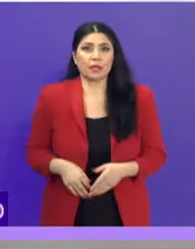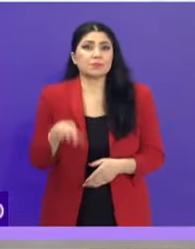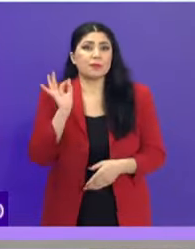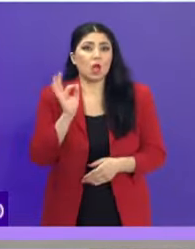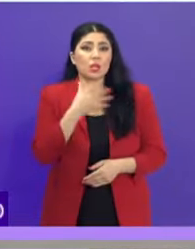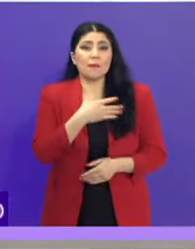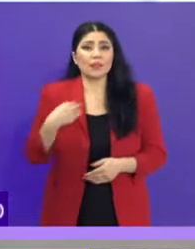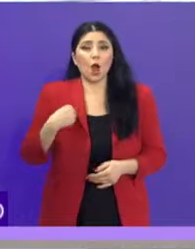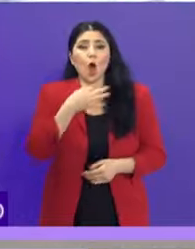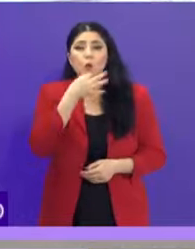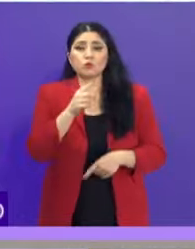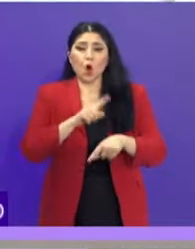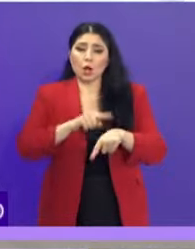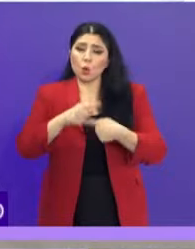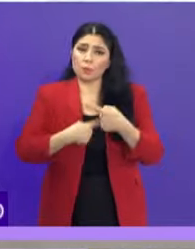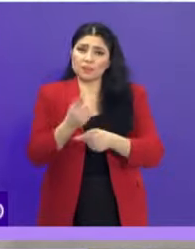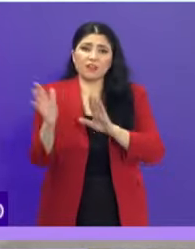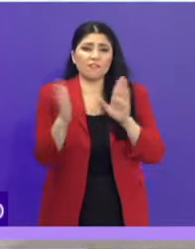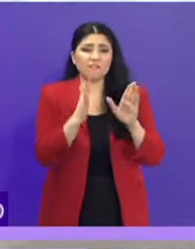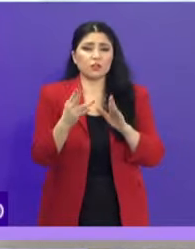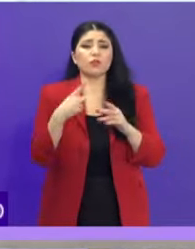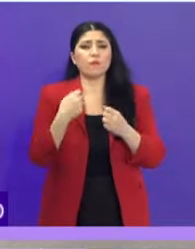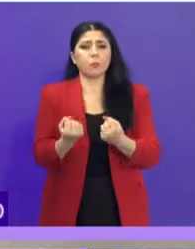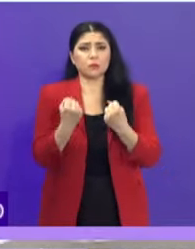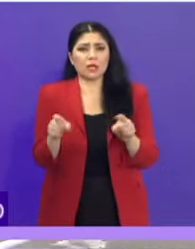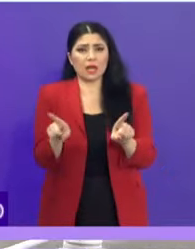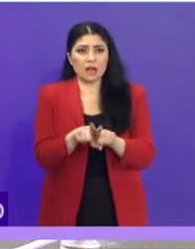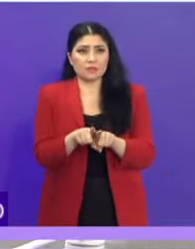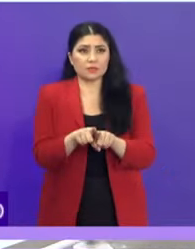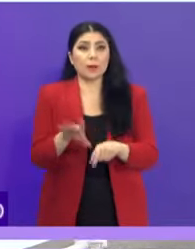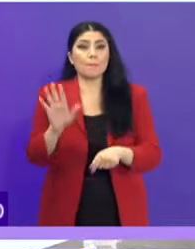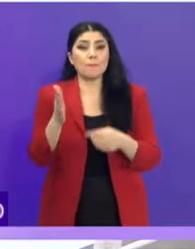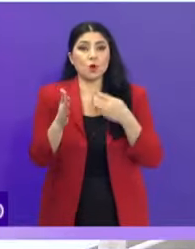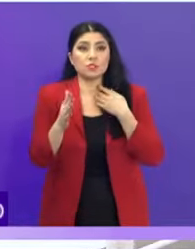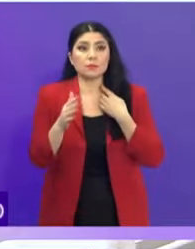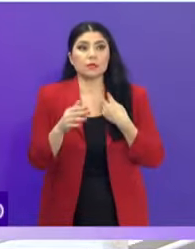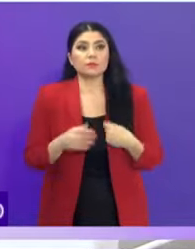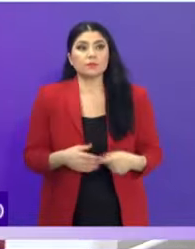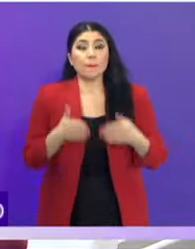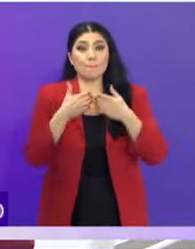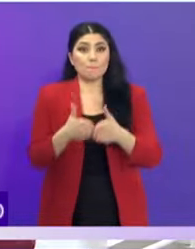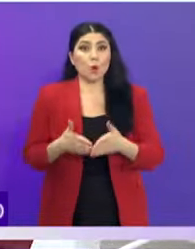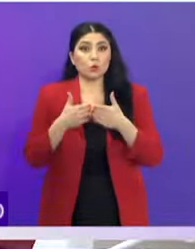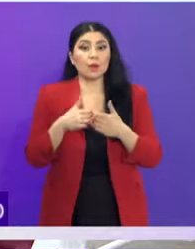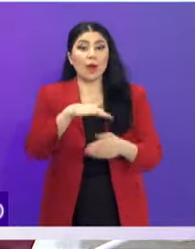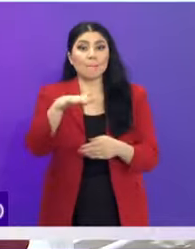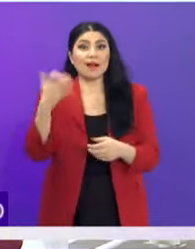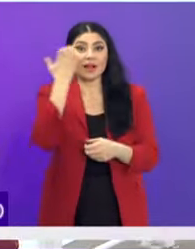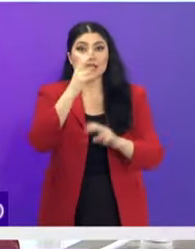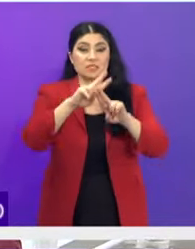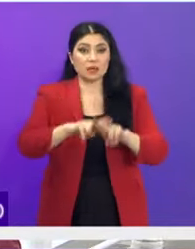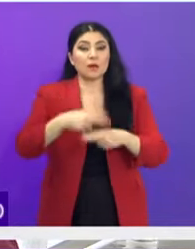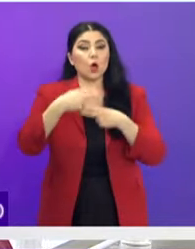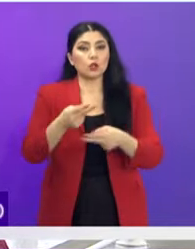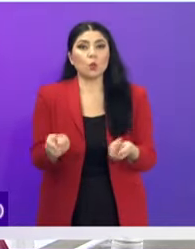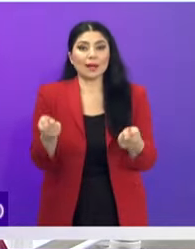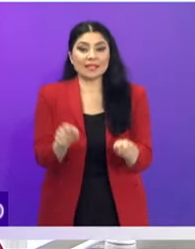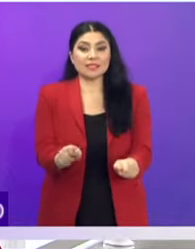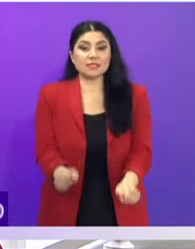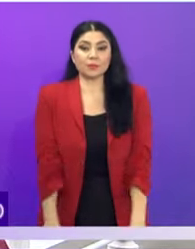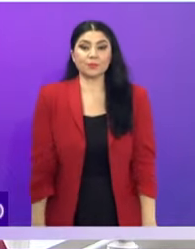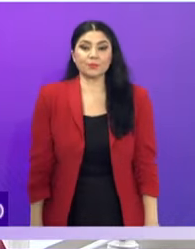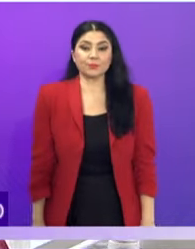în următoarele ore vântul va sufla cu putere, așa că este posibil ca porturile de la Marea Neagră să rămână în continuare